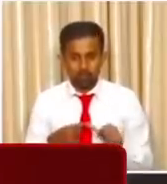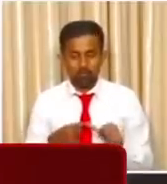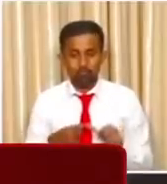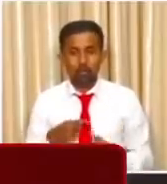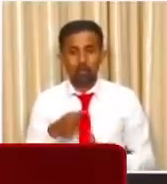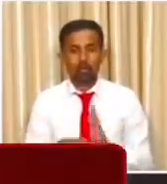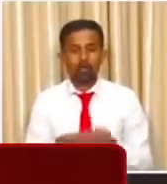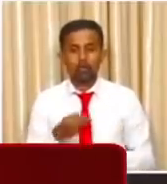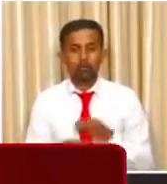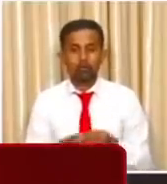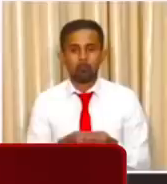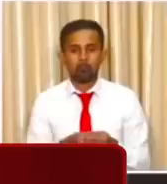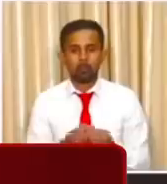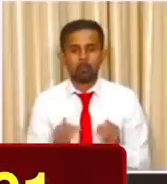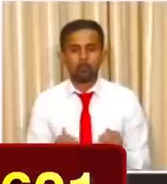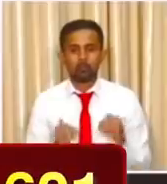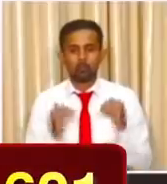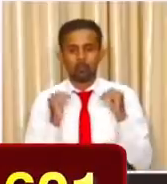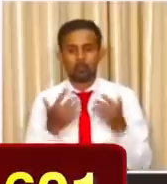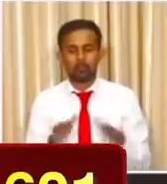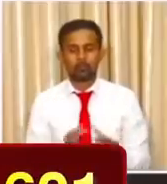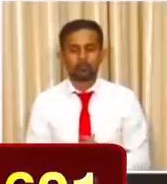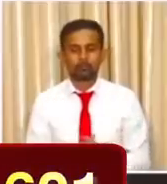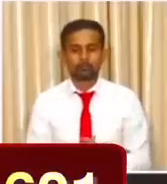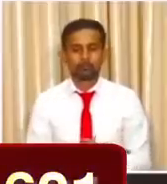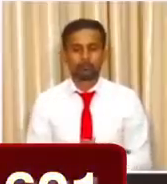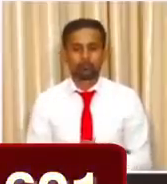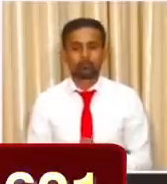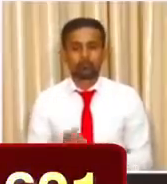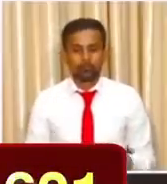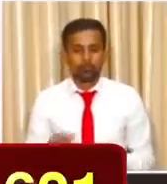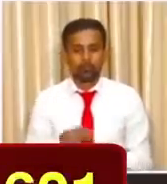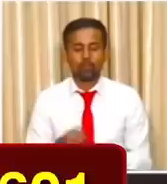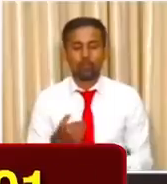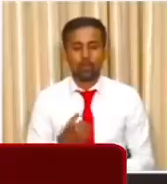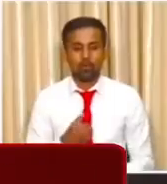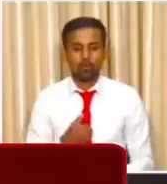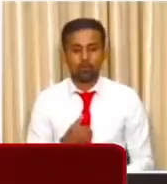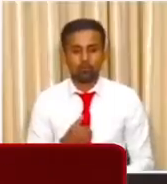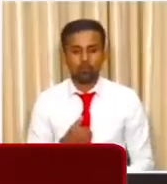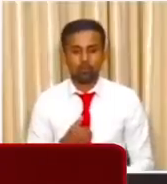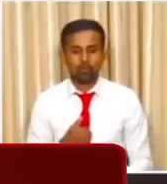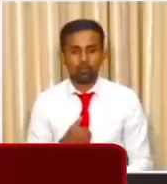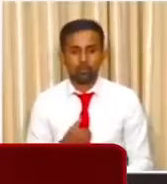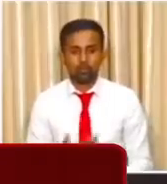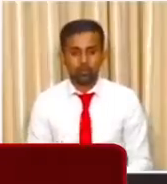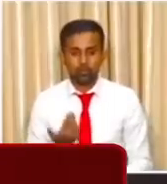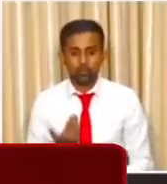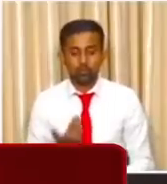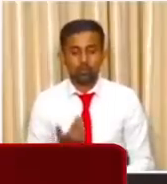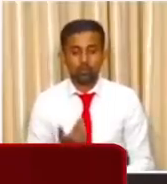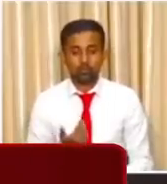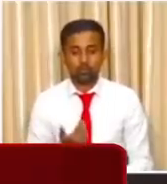දේශීය කර්මාන්තවල යම් වර්ධනයක් අත්පත් වී තිබෙනවා. ඒ නිසා දැන් අපි මොකද කරන්නේ? දැන් අපි මේ මේ දේශීය